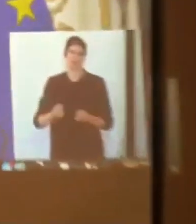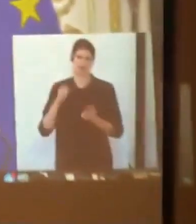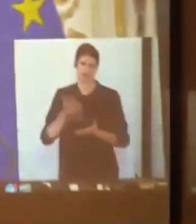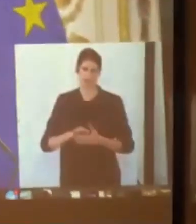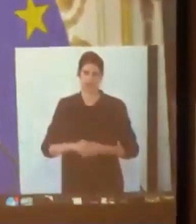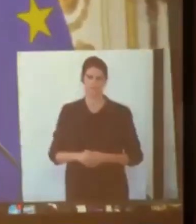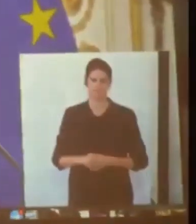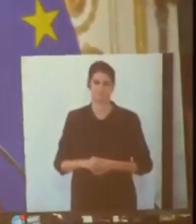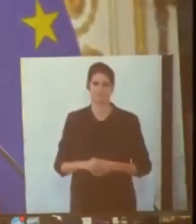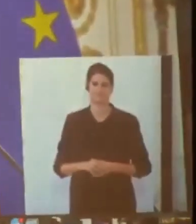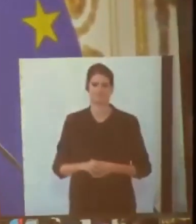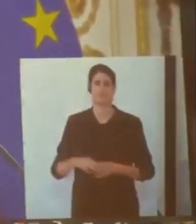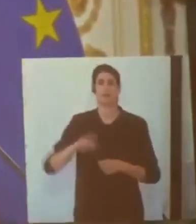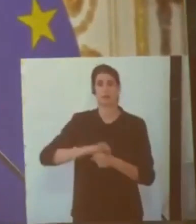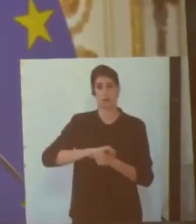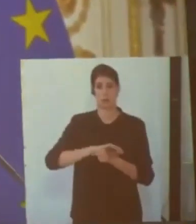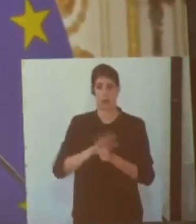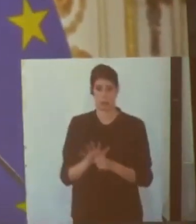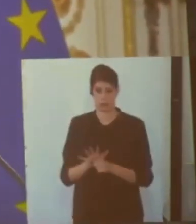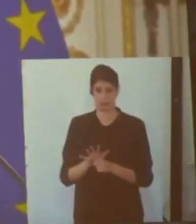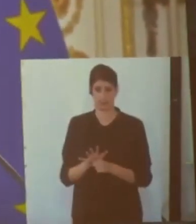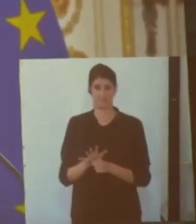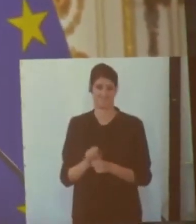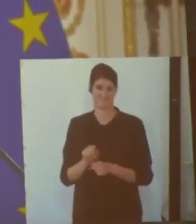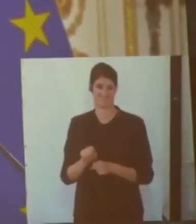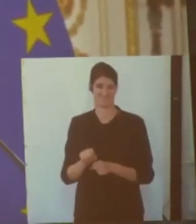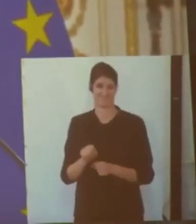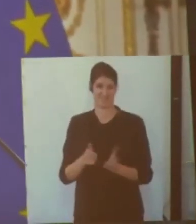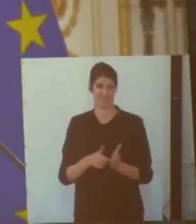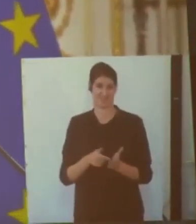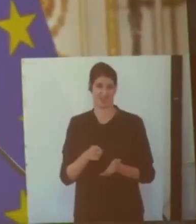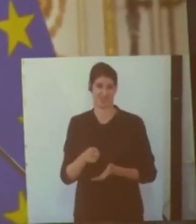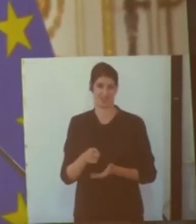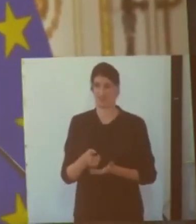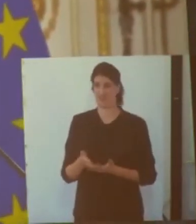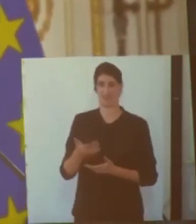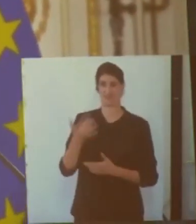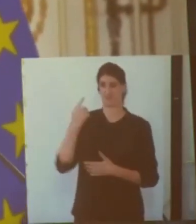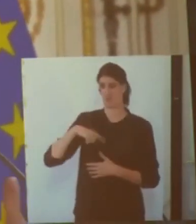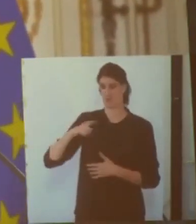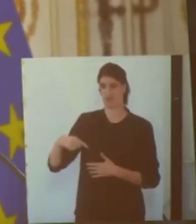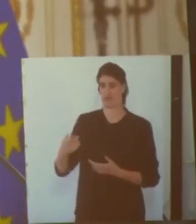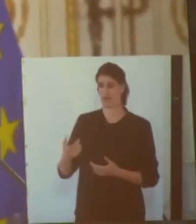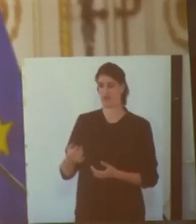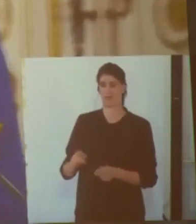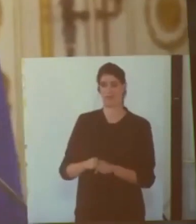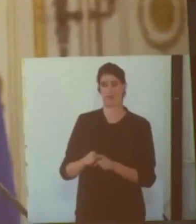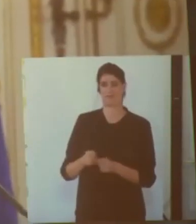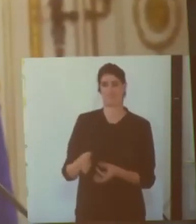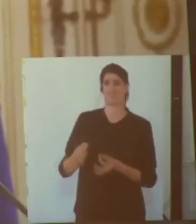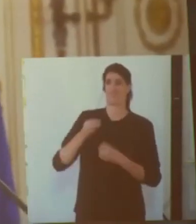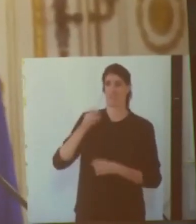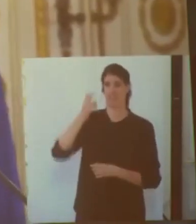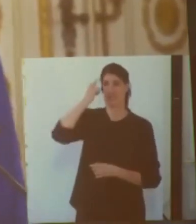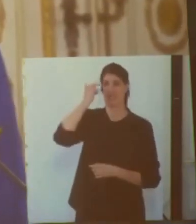Corona hat uns in den letzten Monaten auch daran erinnert und wir alle, glaube ich, haben das noch einmal